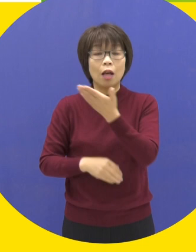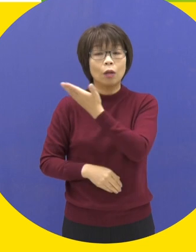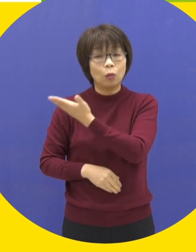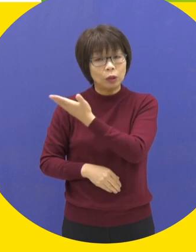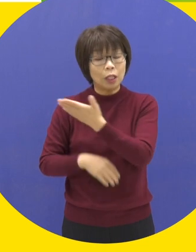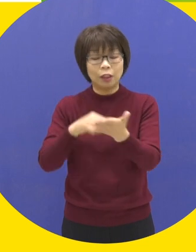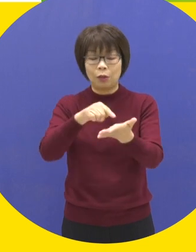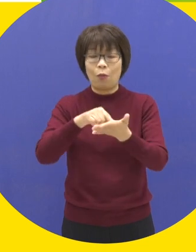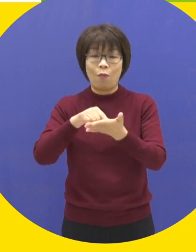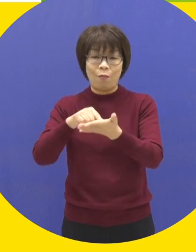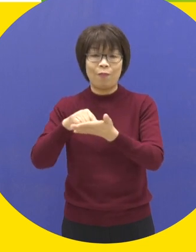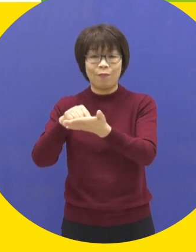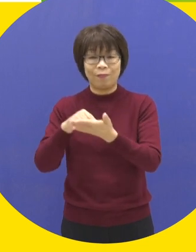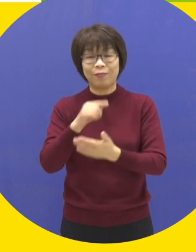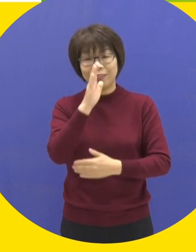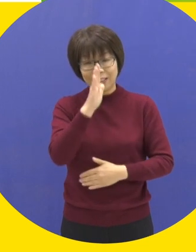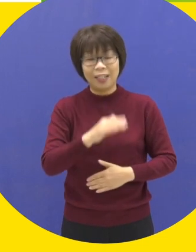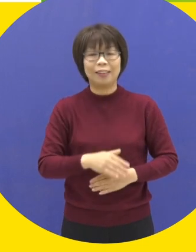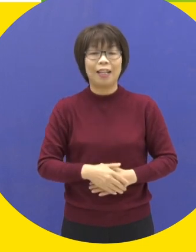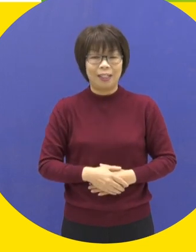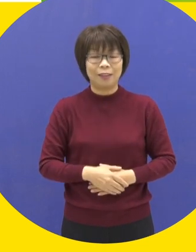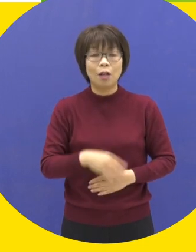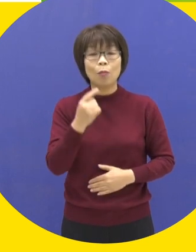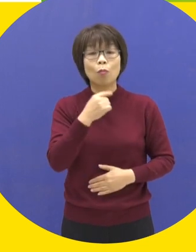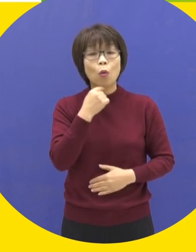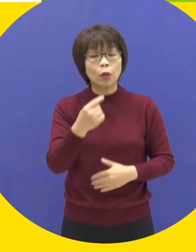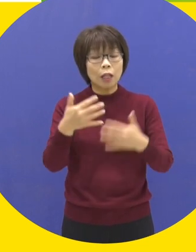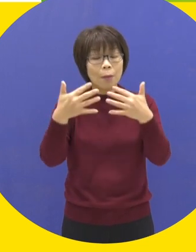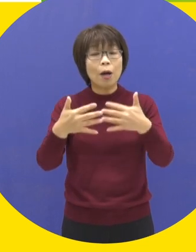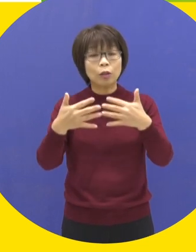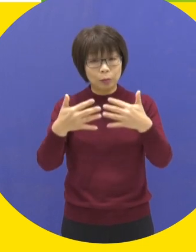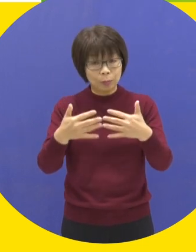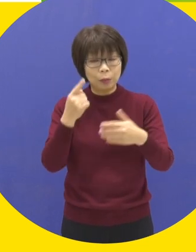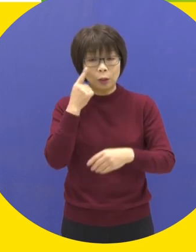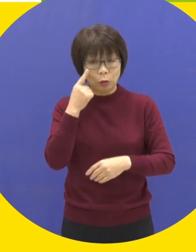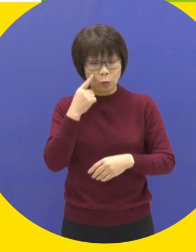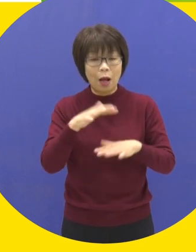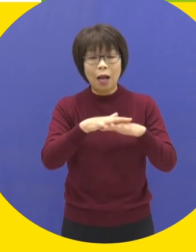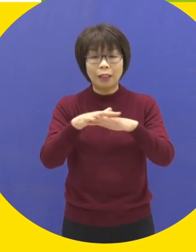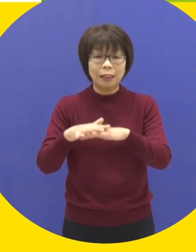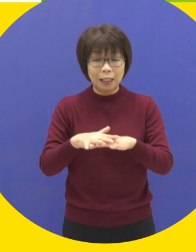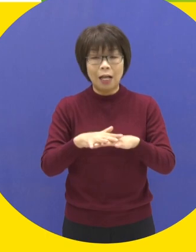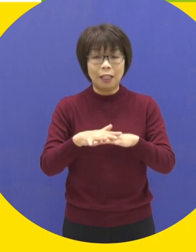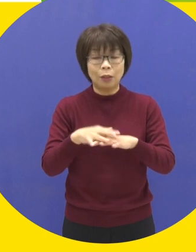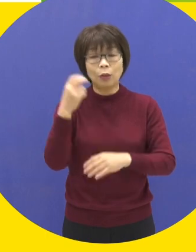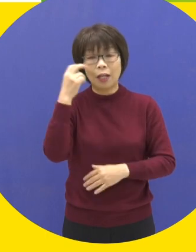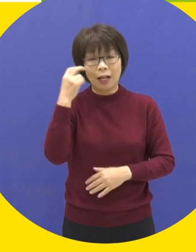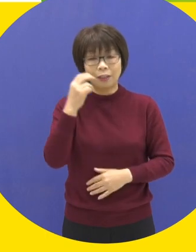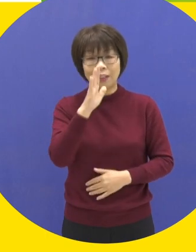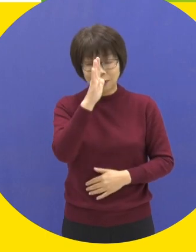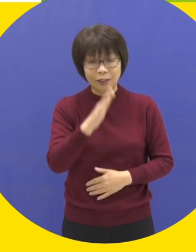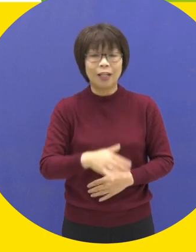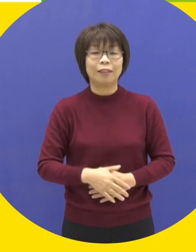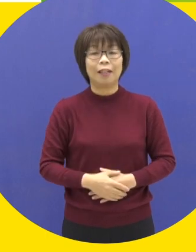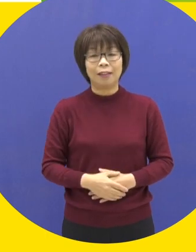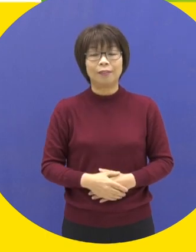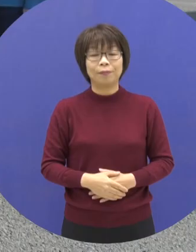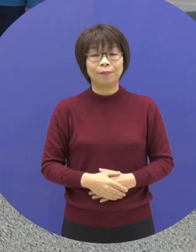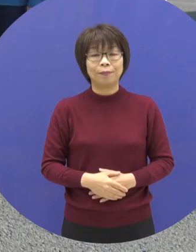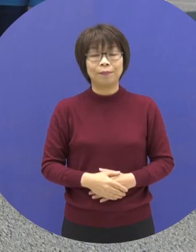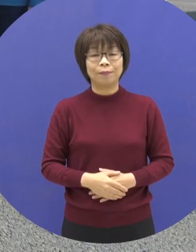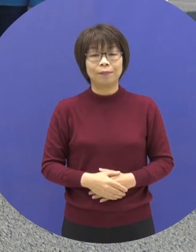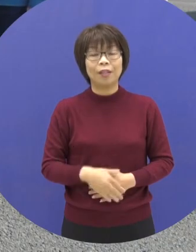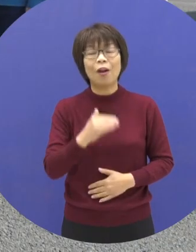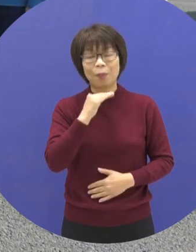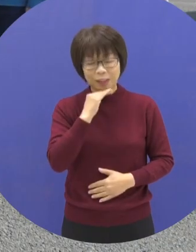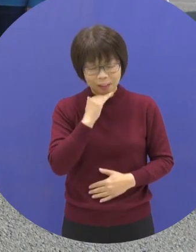てごらんの宛先までご応募くださいまたこの番組をもう一度ご覧になりたい方はキラッと佐世保で検索して下さい